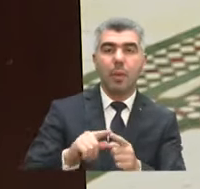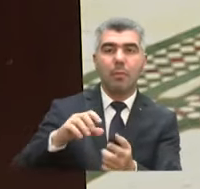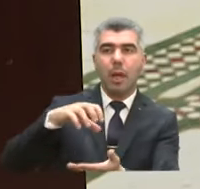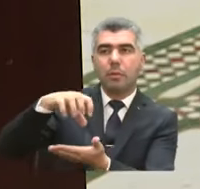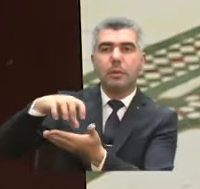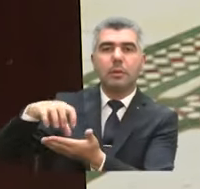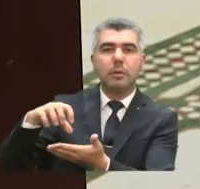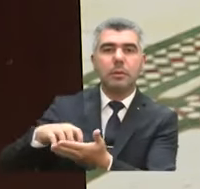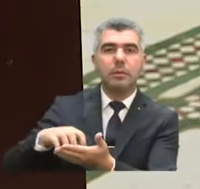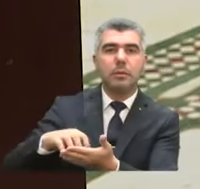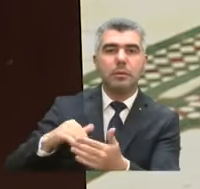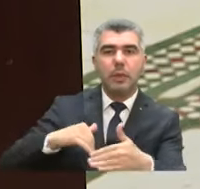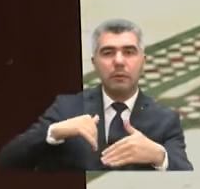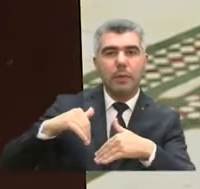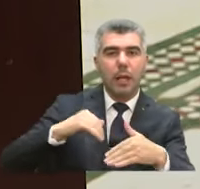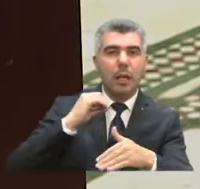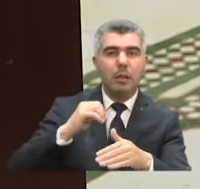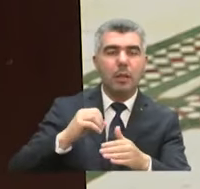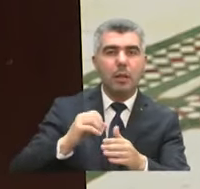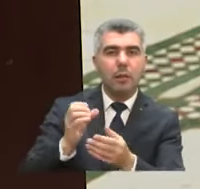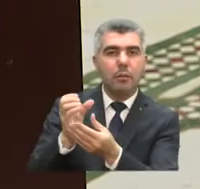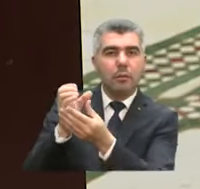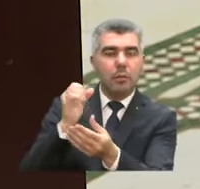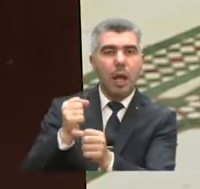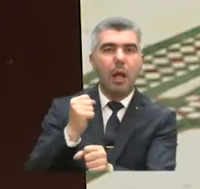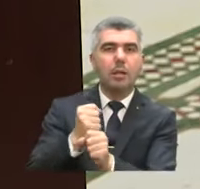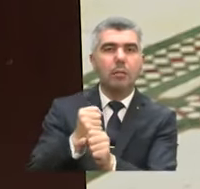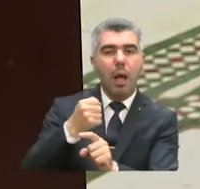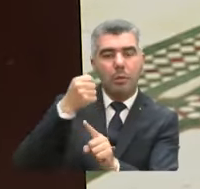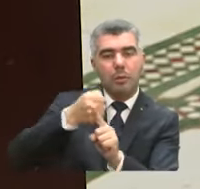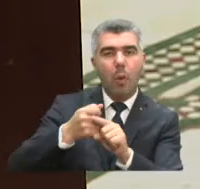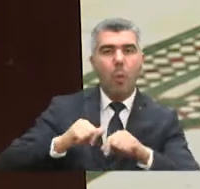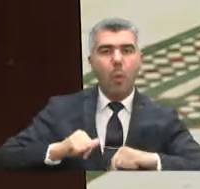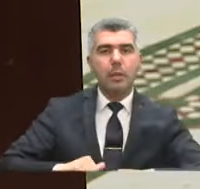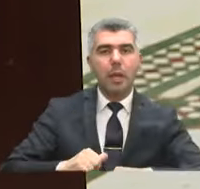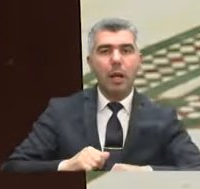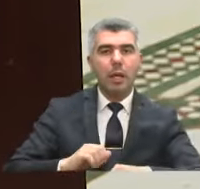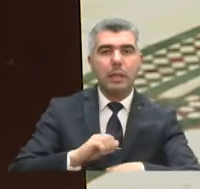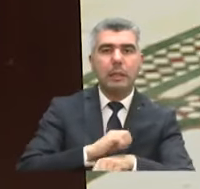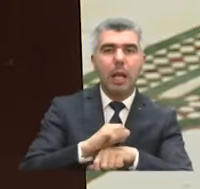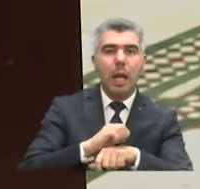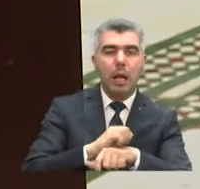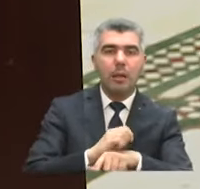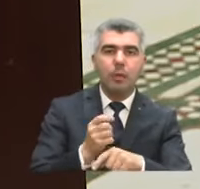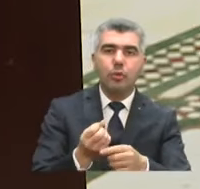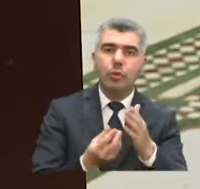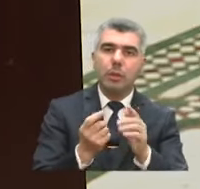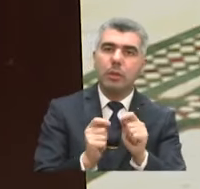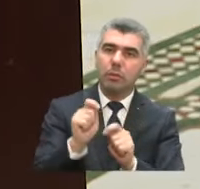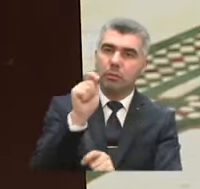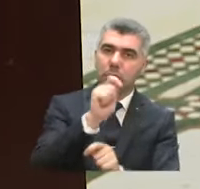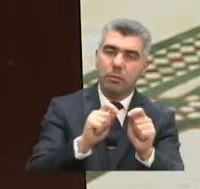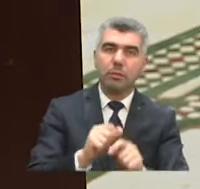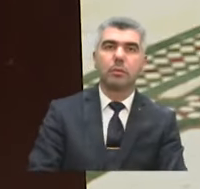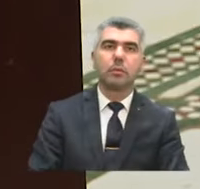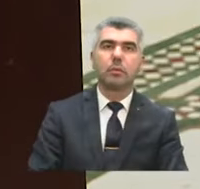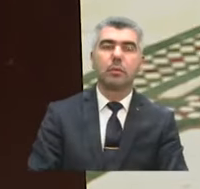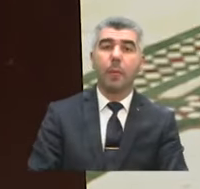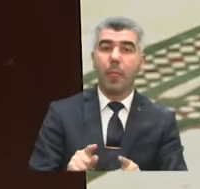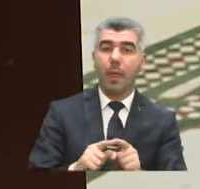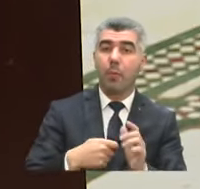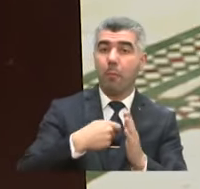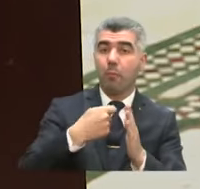الطرقية، تنواصل العمل مع وزارة الداخلية باش ننجو الجيل الجديد للمحطات الطرقية الكبرى. من أجل إنجاز هذا